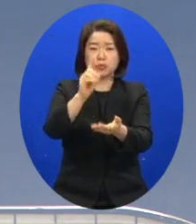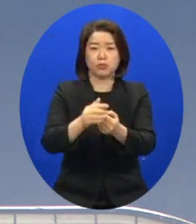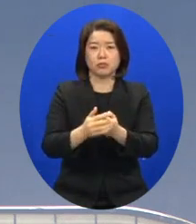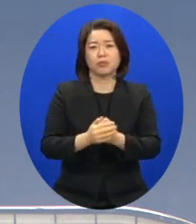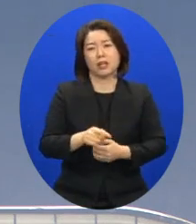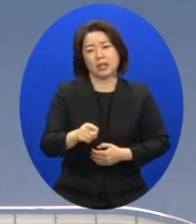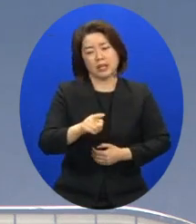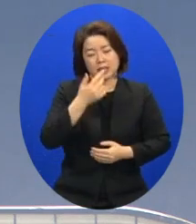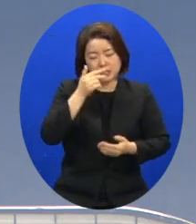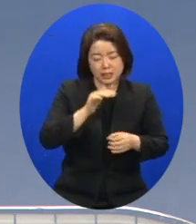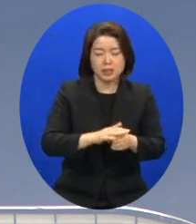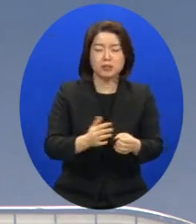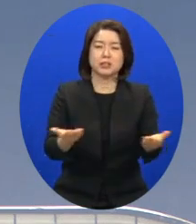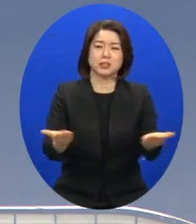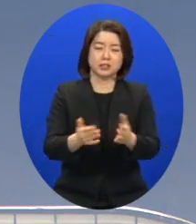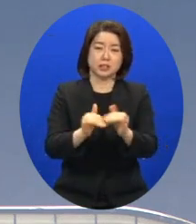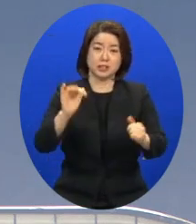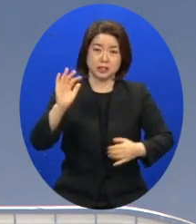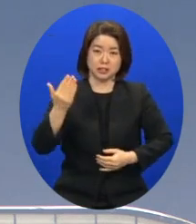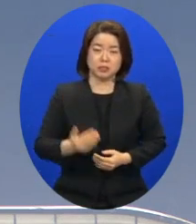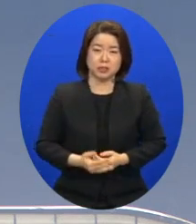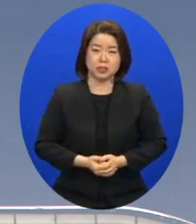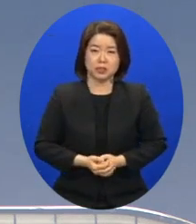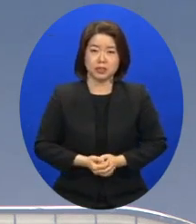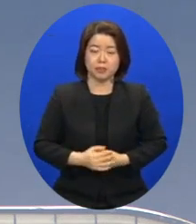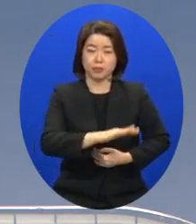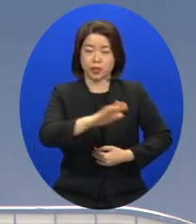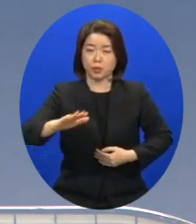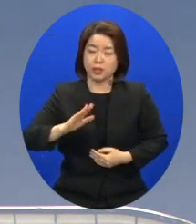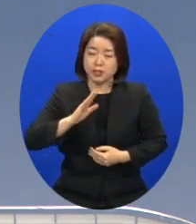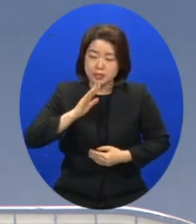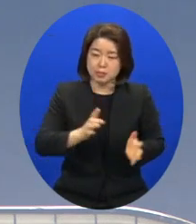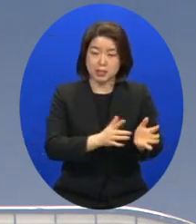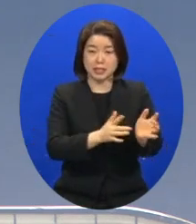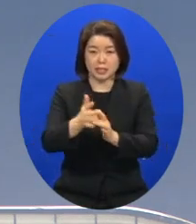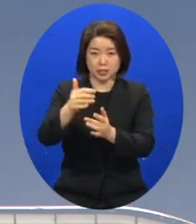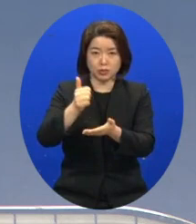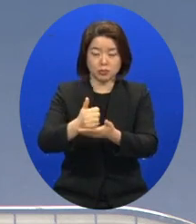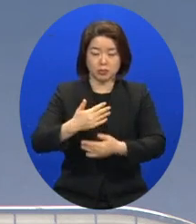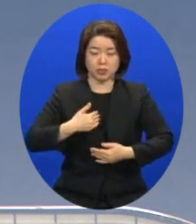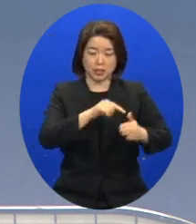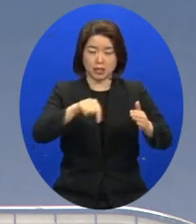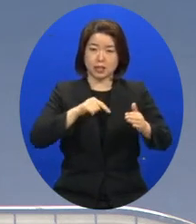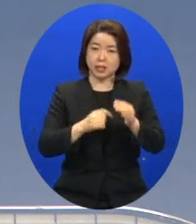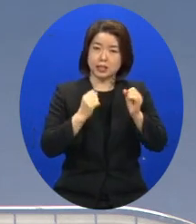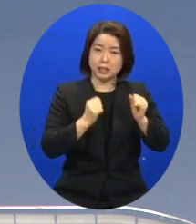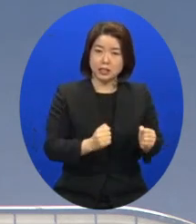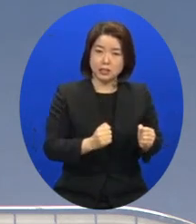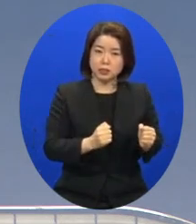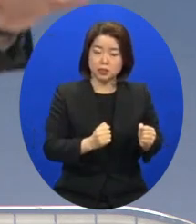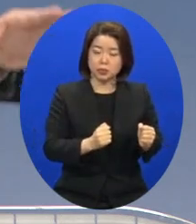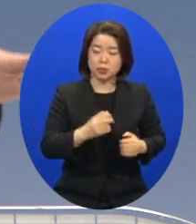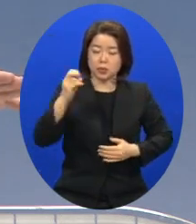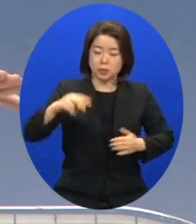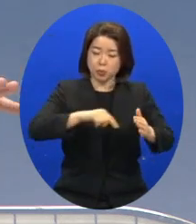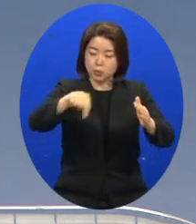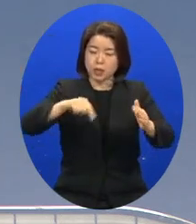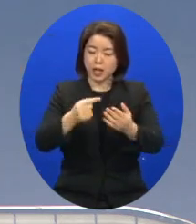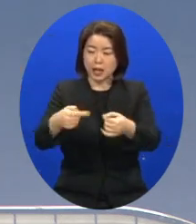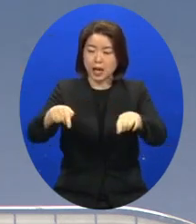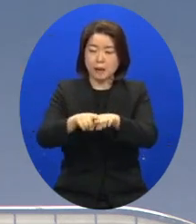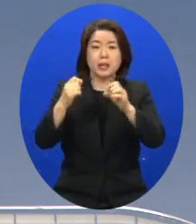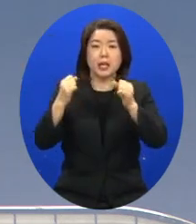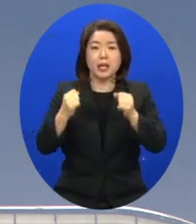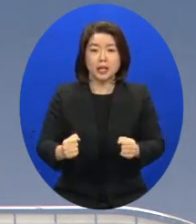읽기가 막힌 일이죠 우리가 정말 예수님이 우리 안에 거하시고 그리고 우리 안에 함께 계신